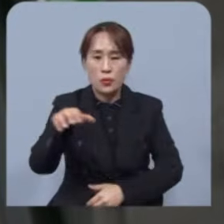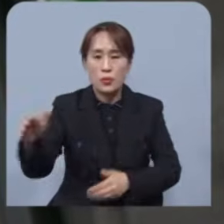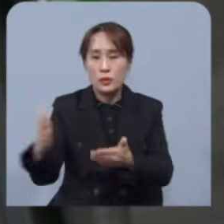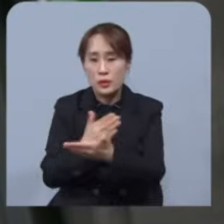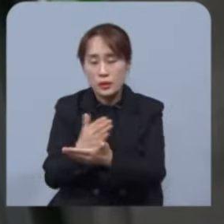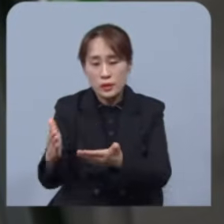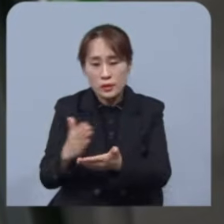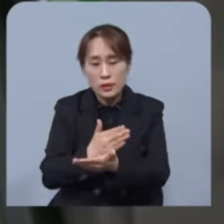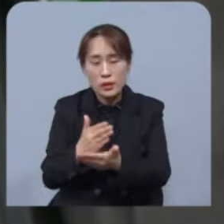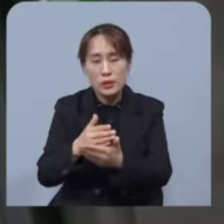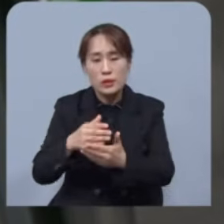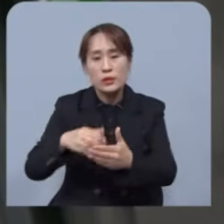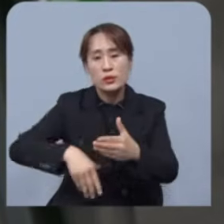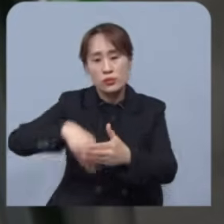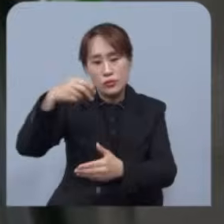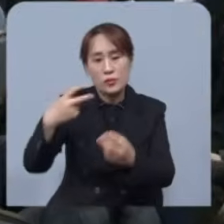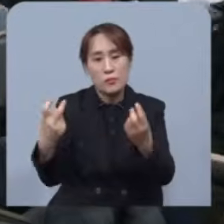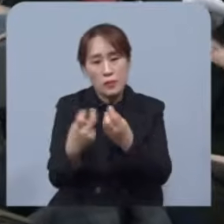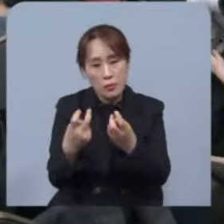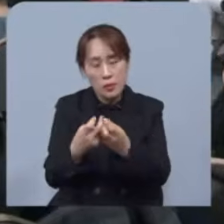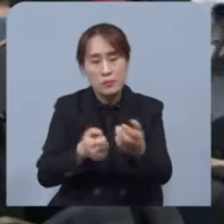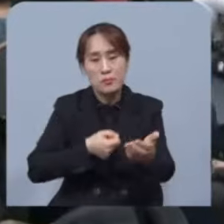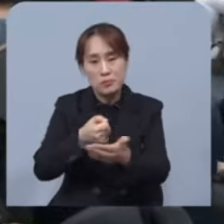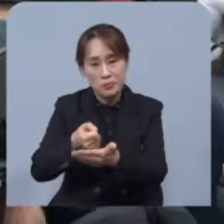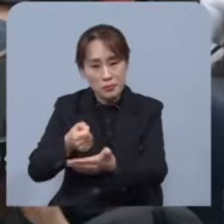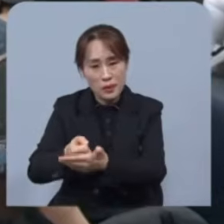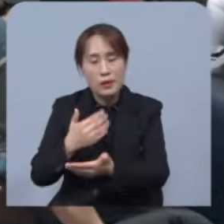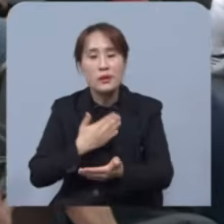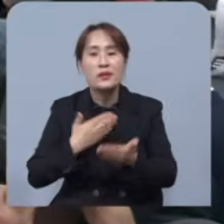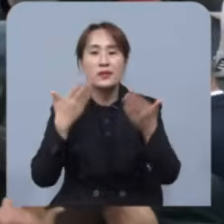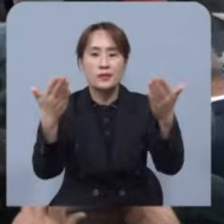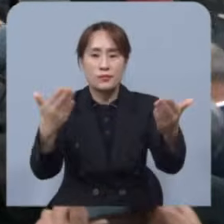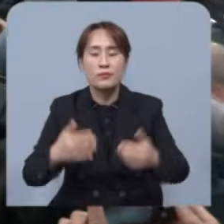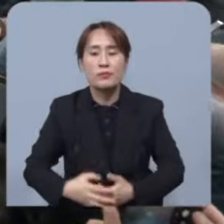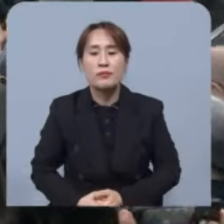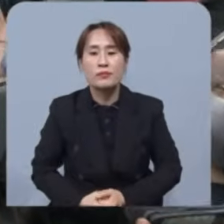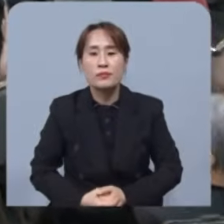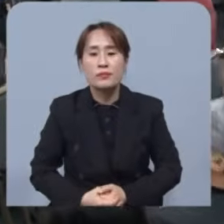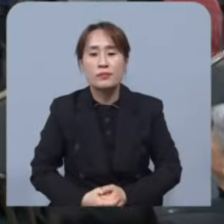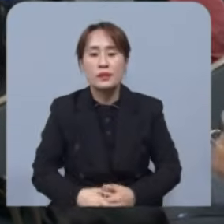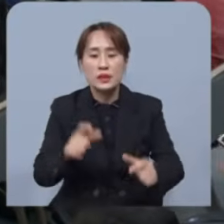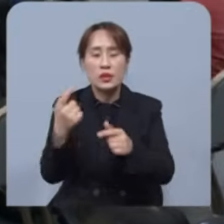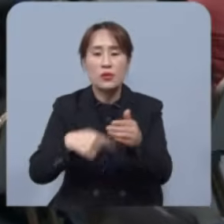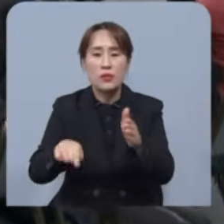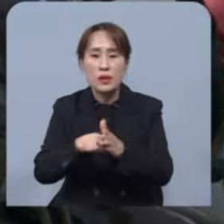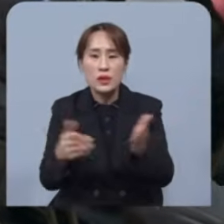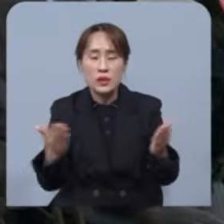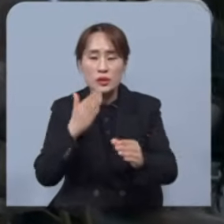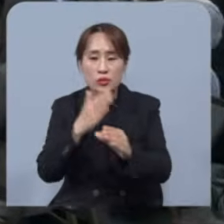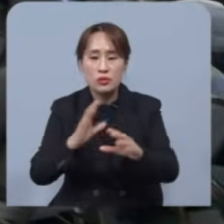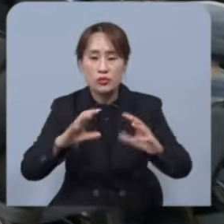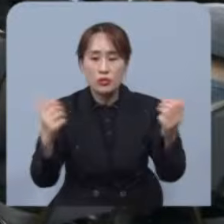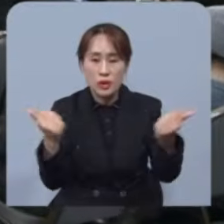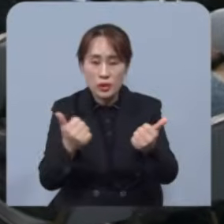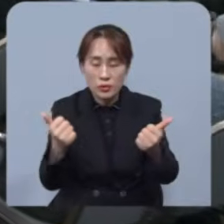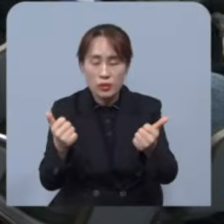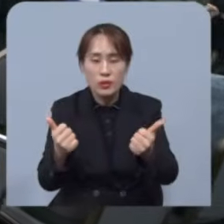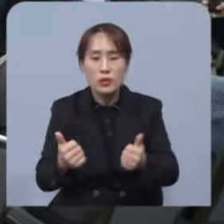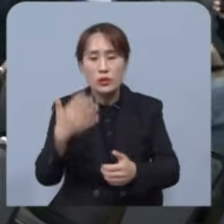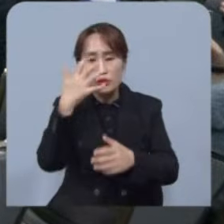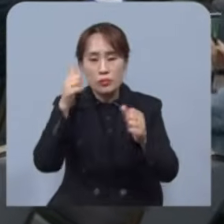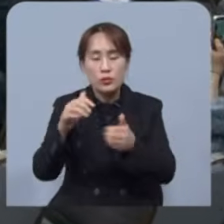나누어 무작위 추첨 방식으로 배정됐음을 먼저 알려드립니다. 지역을 위해서 일하고 계시는